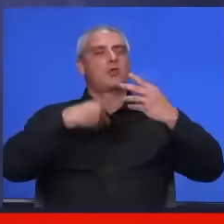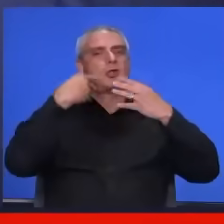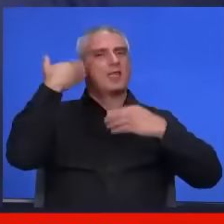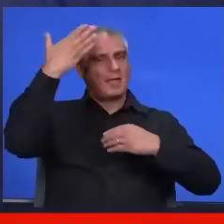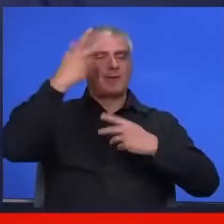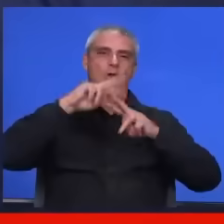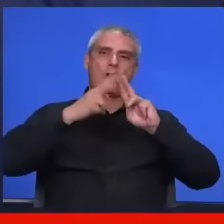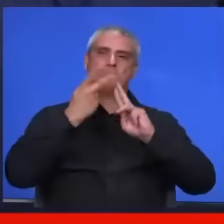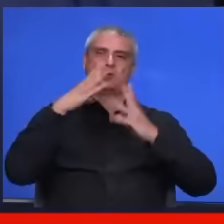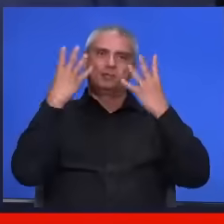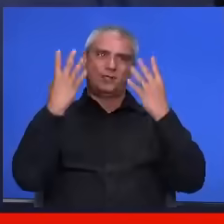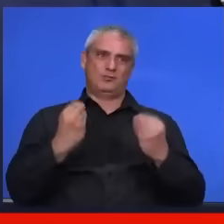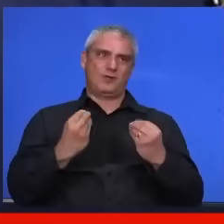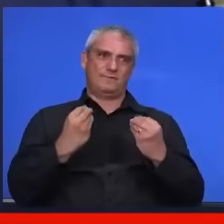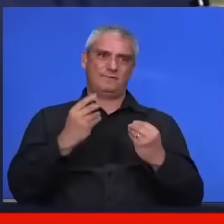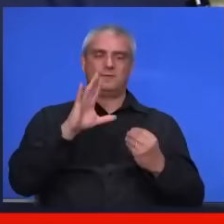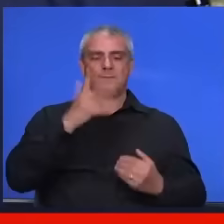יותר